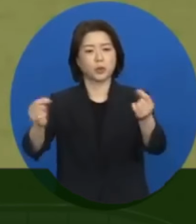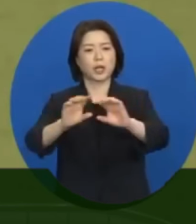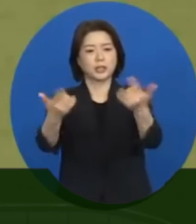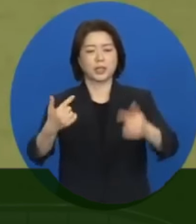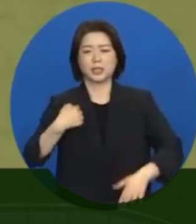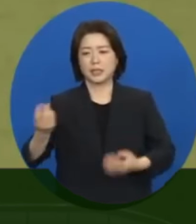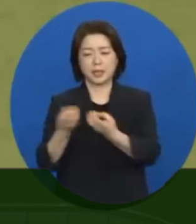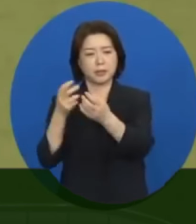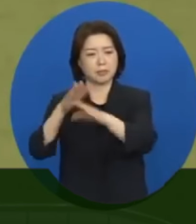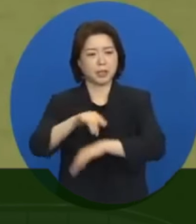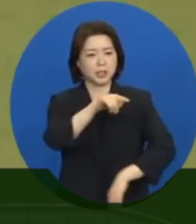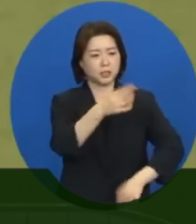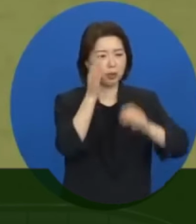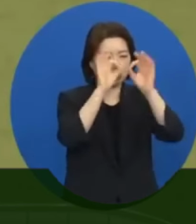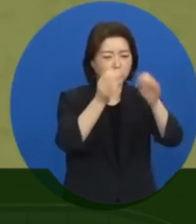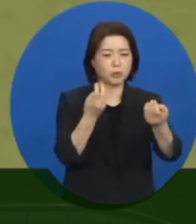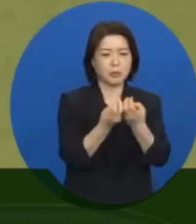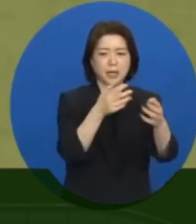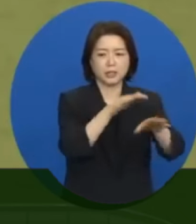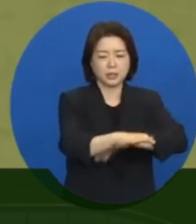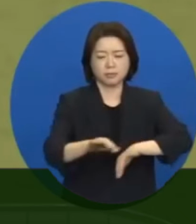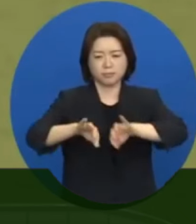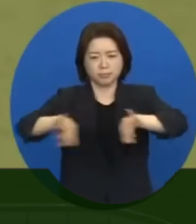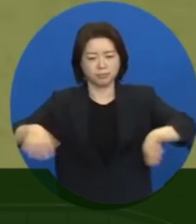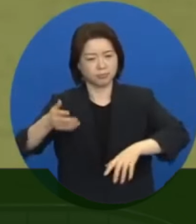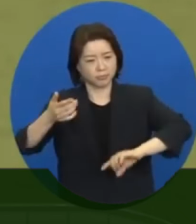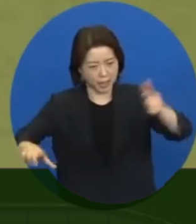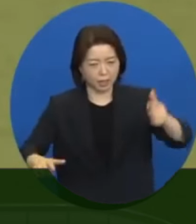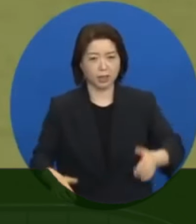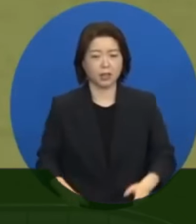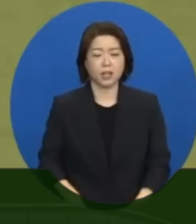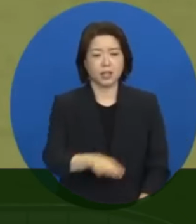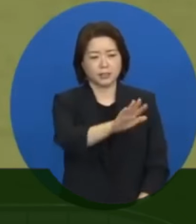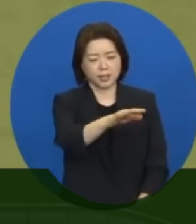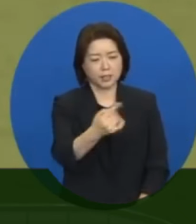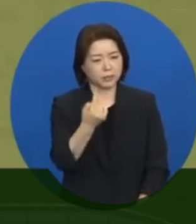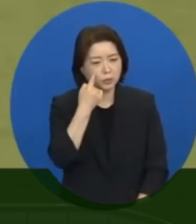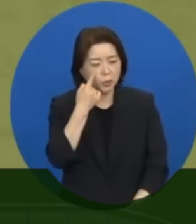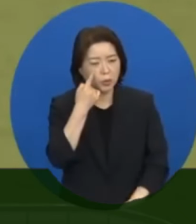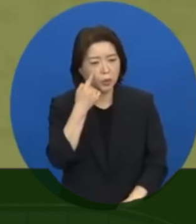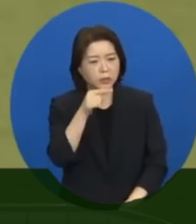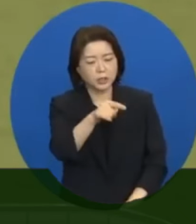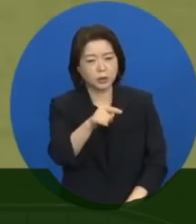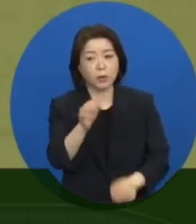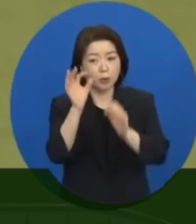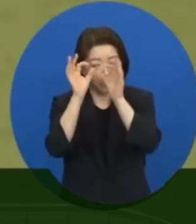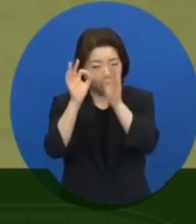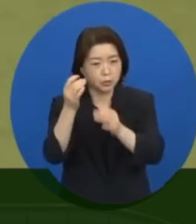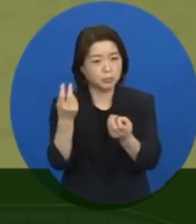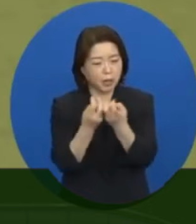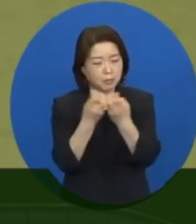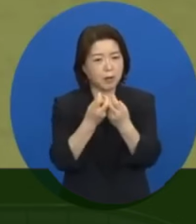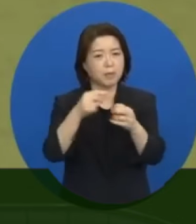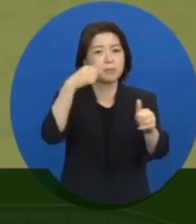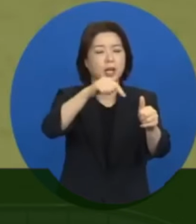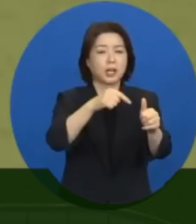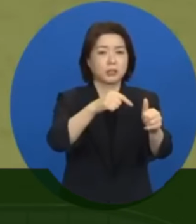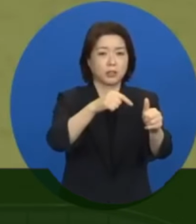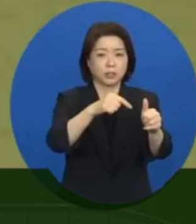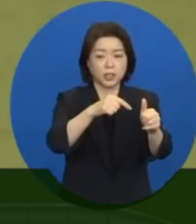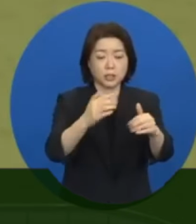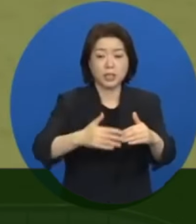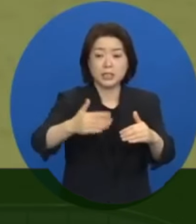방식과 너와 보는 방식이 좀 다르니까 너 좀 이것 좀 배워야겠다고 스톱을 시켜 놓는 것이죠 마찬가지로